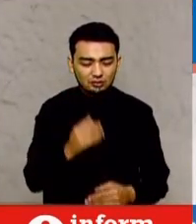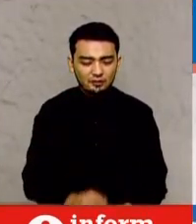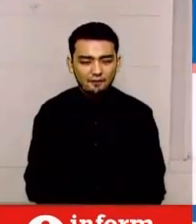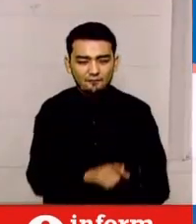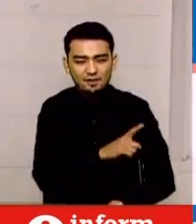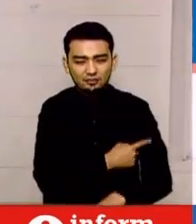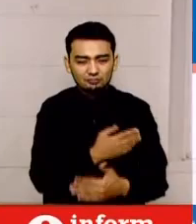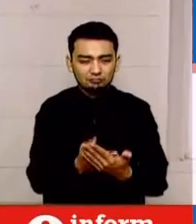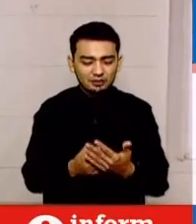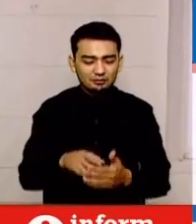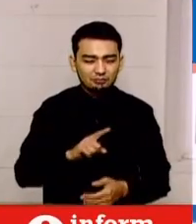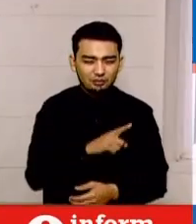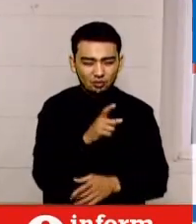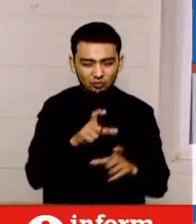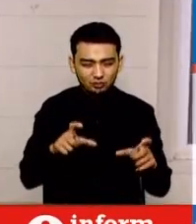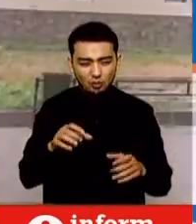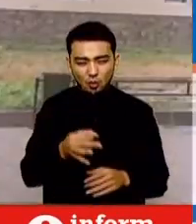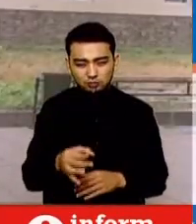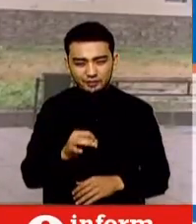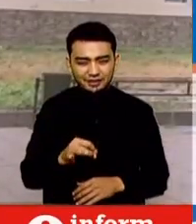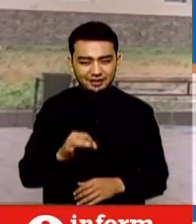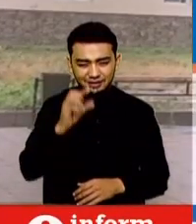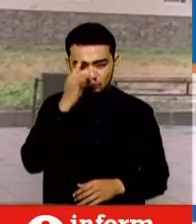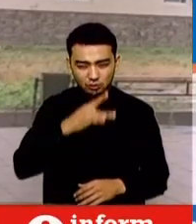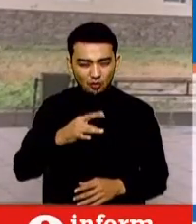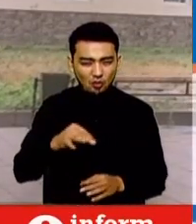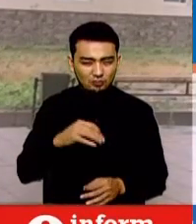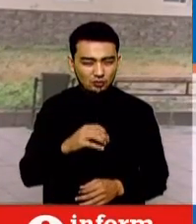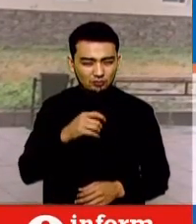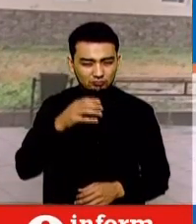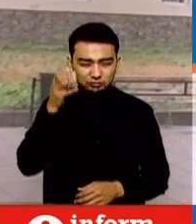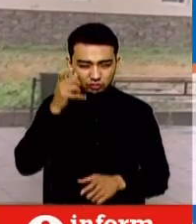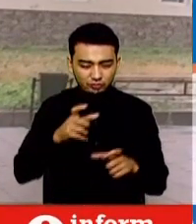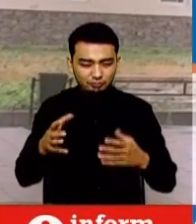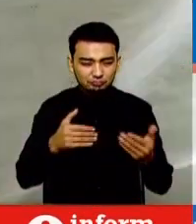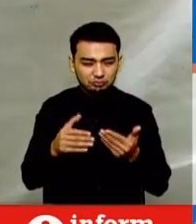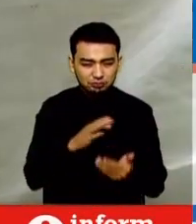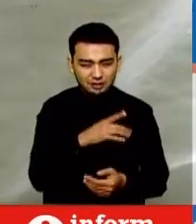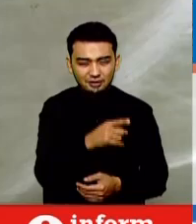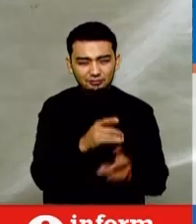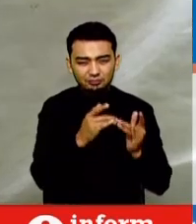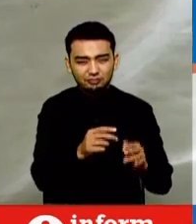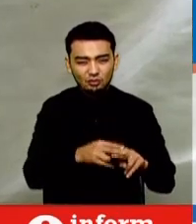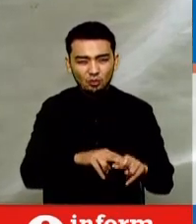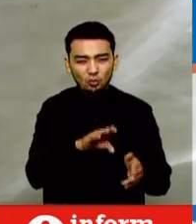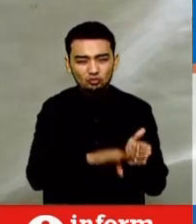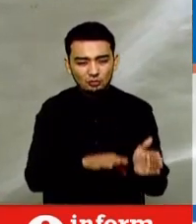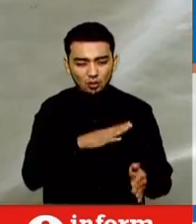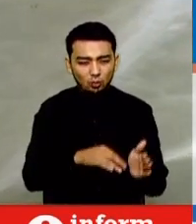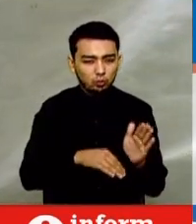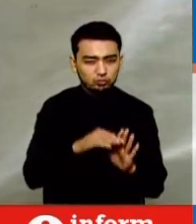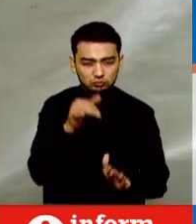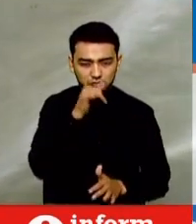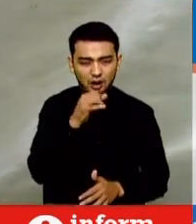со специалистами области и коллегами из республиканских научно-исследовательских центров, но состояние пациента в реанимации не улучшается. Остальные